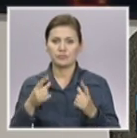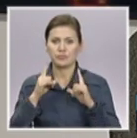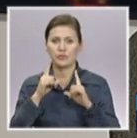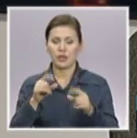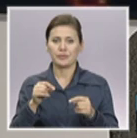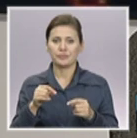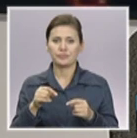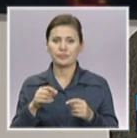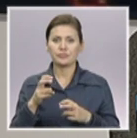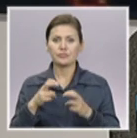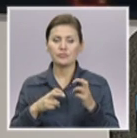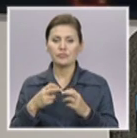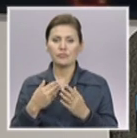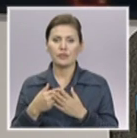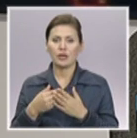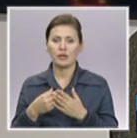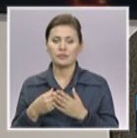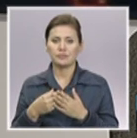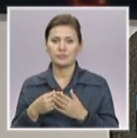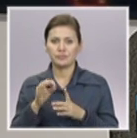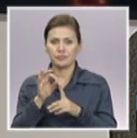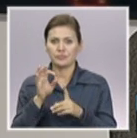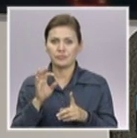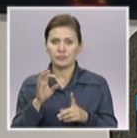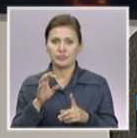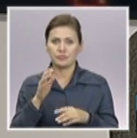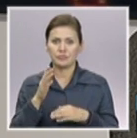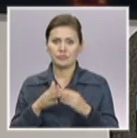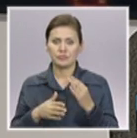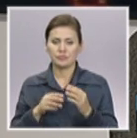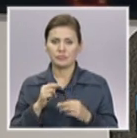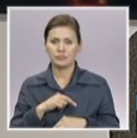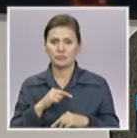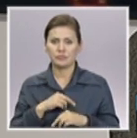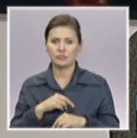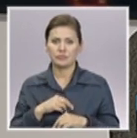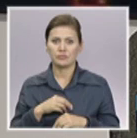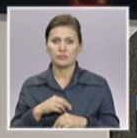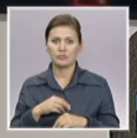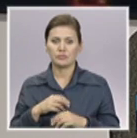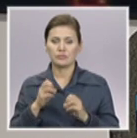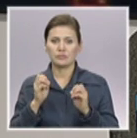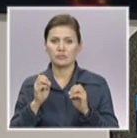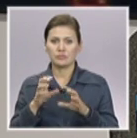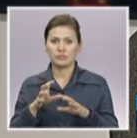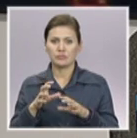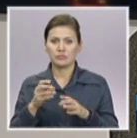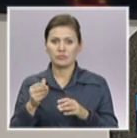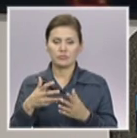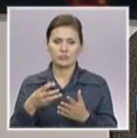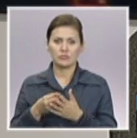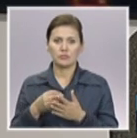выезжая с предприятия, у них цель окончания работы – это одна, да, сдать выручку,